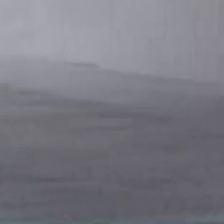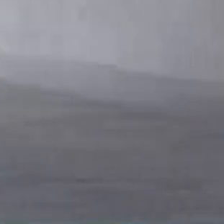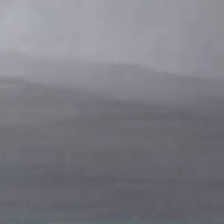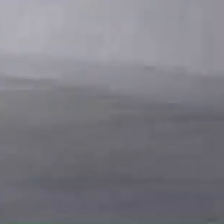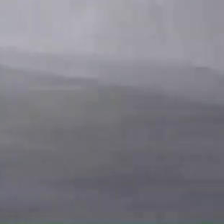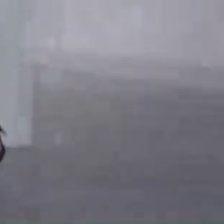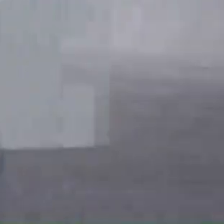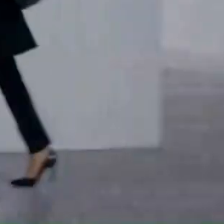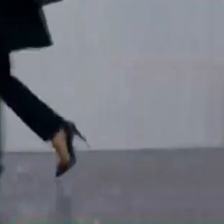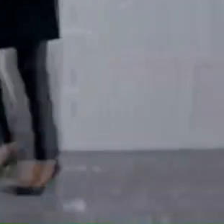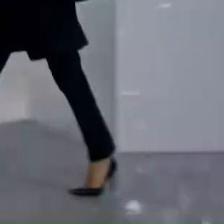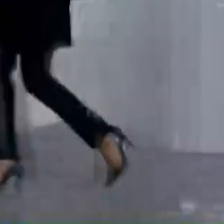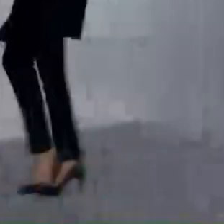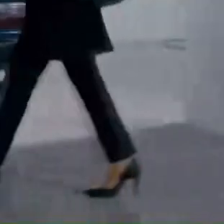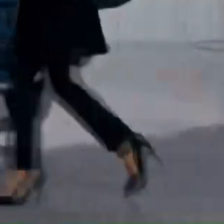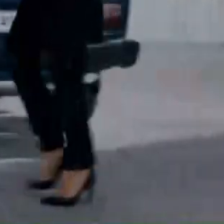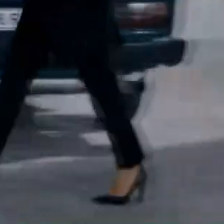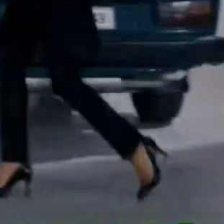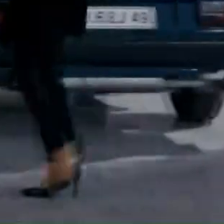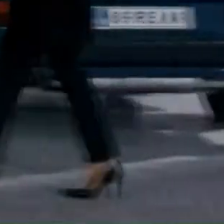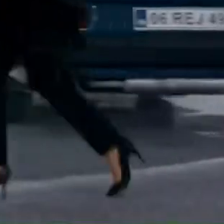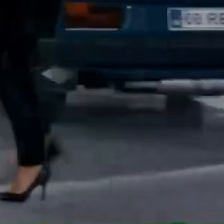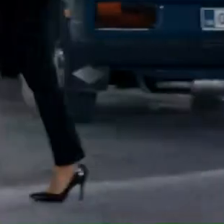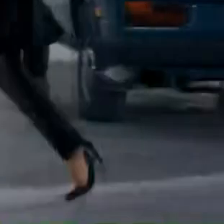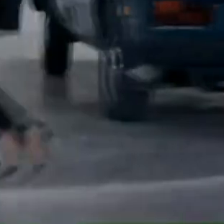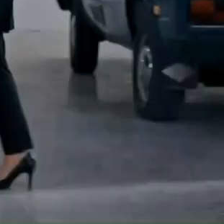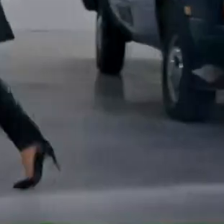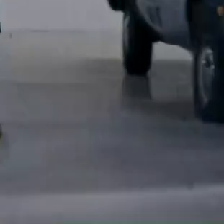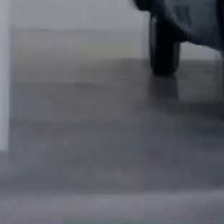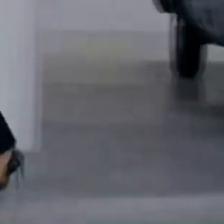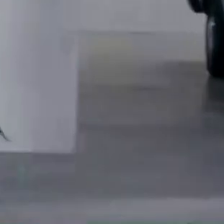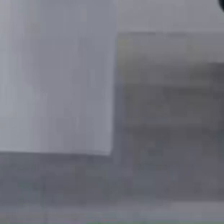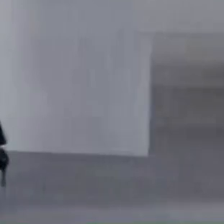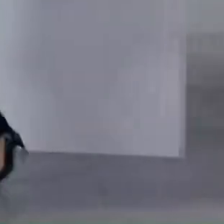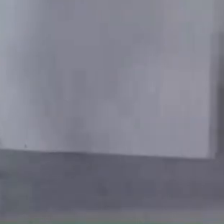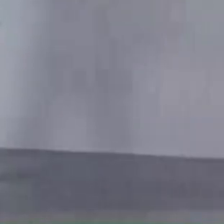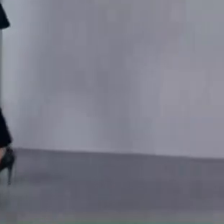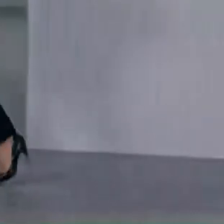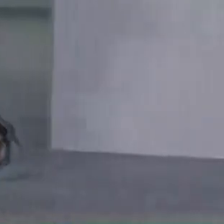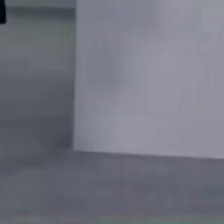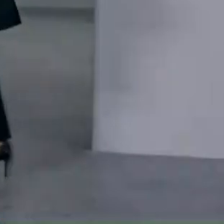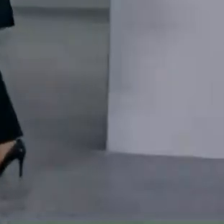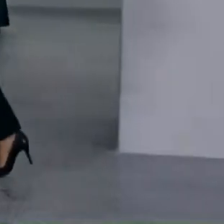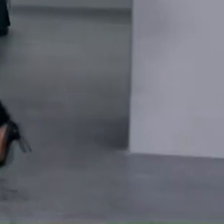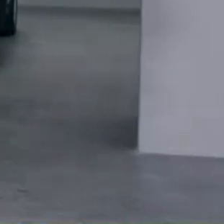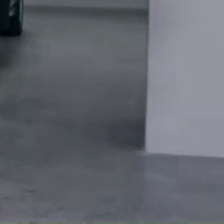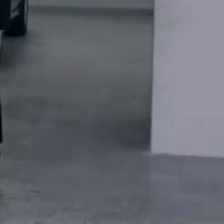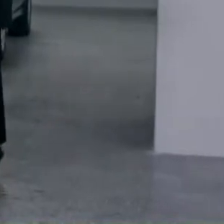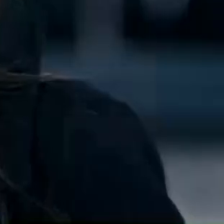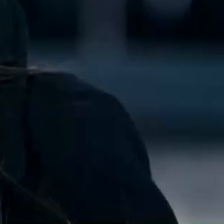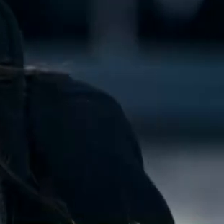Gökçe kapalı otoparkta. Kumandayla beyaz arabasını açıp siyah trenç kotunun cebinden telefonunu çıkardı.